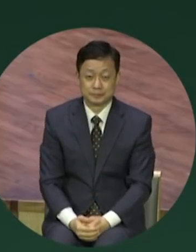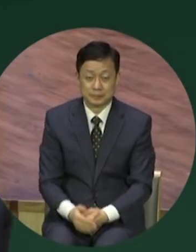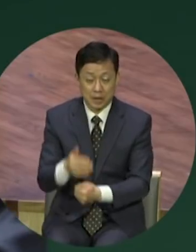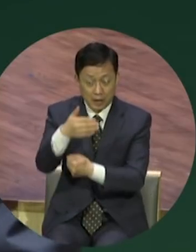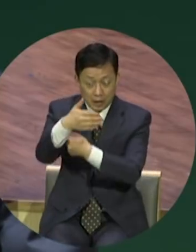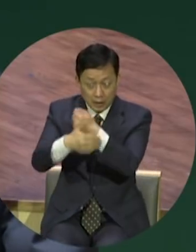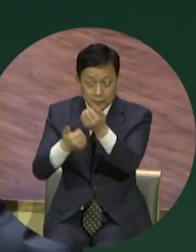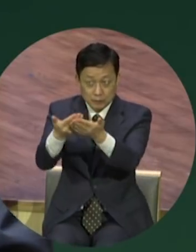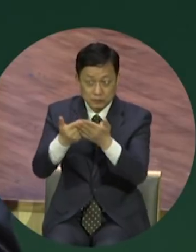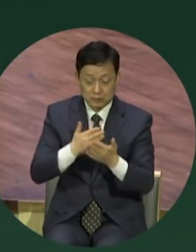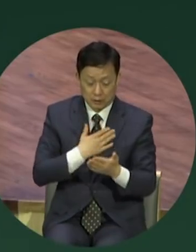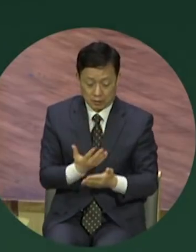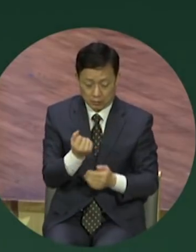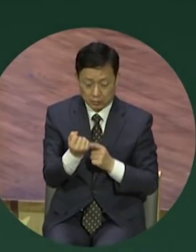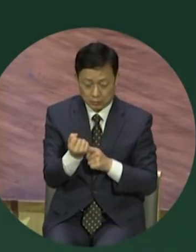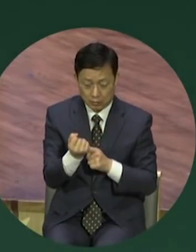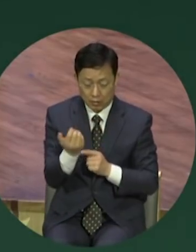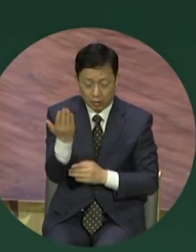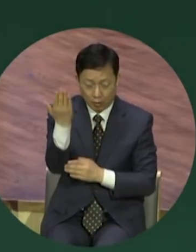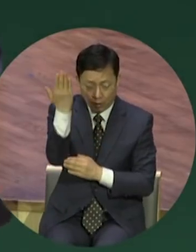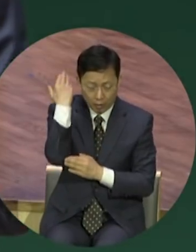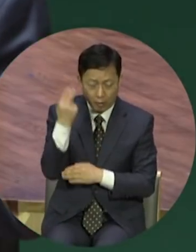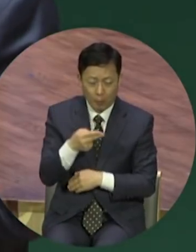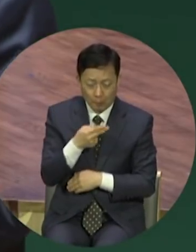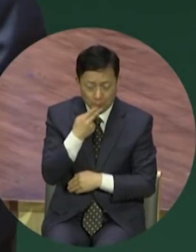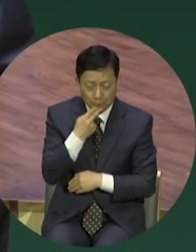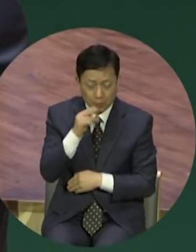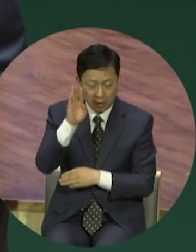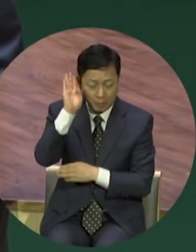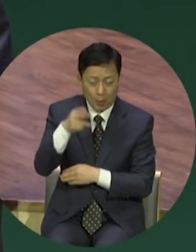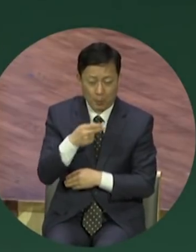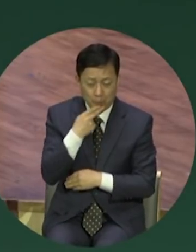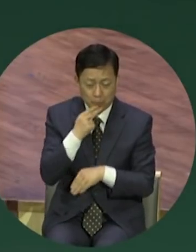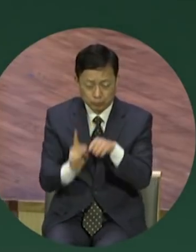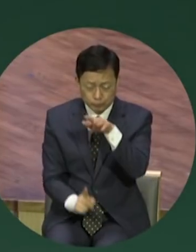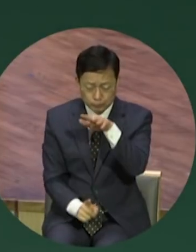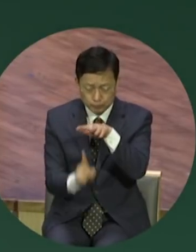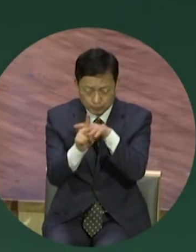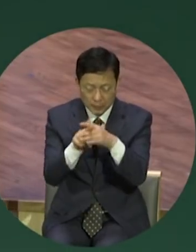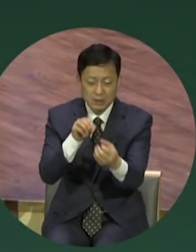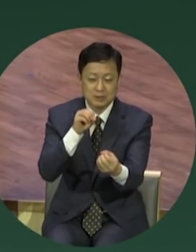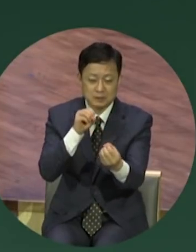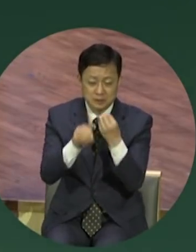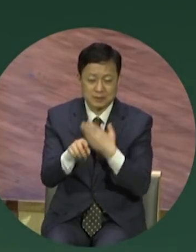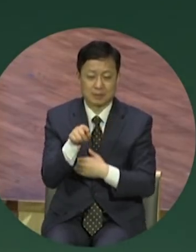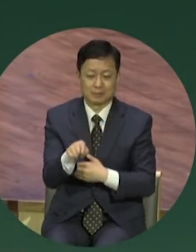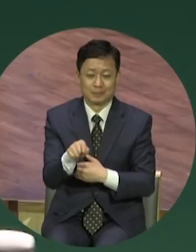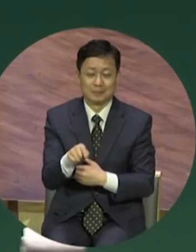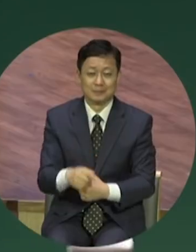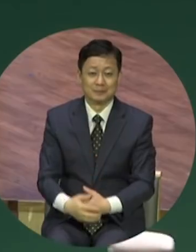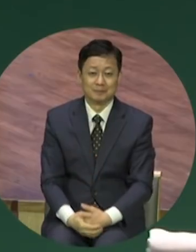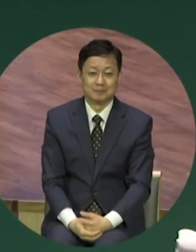전무후무한 거거든요. So that God-given thing God has entrusted to me is something that is unprecedented, never repeated. 자,